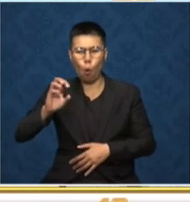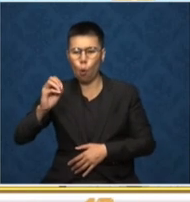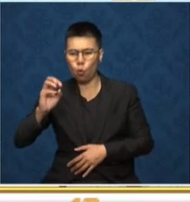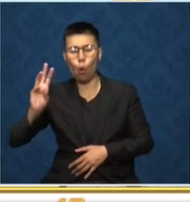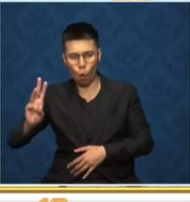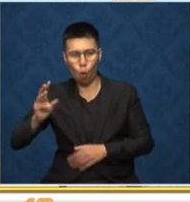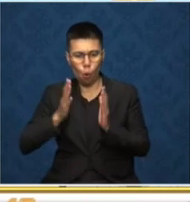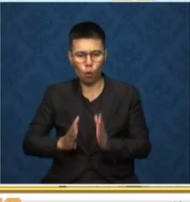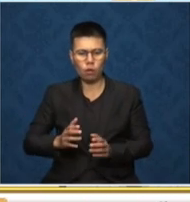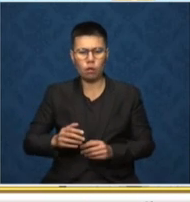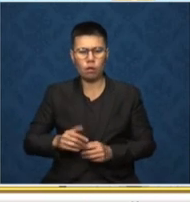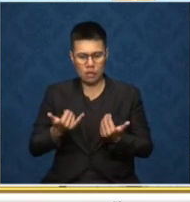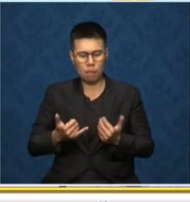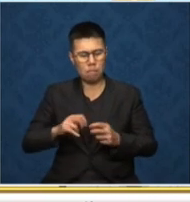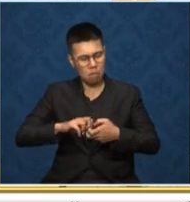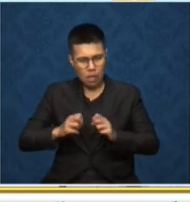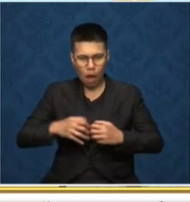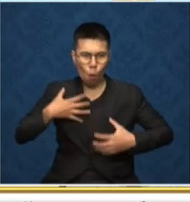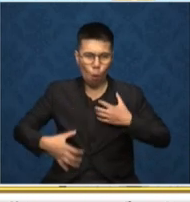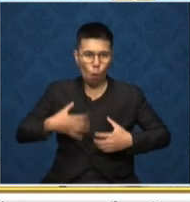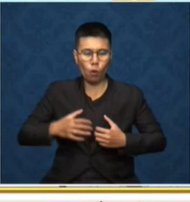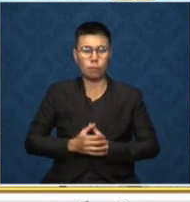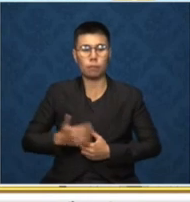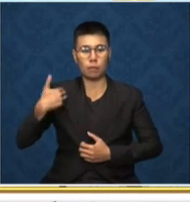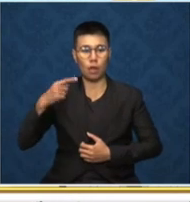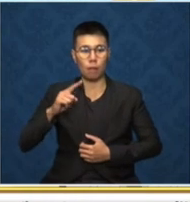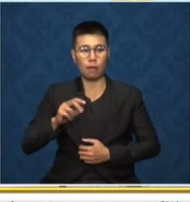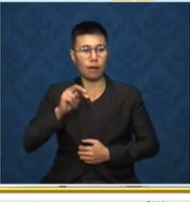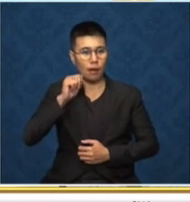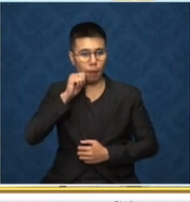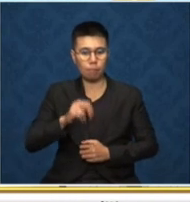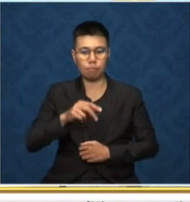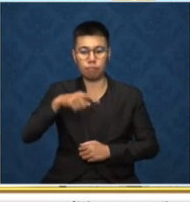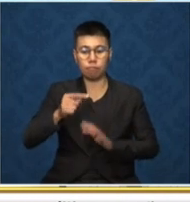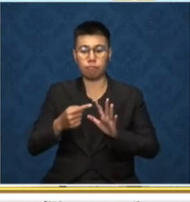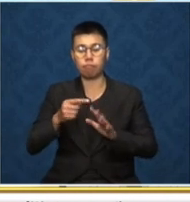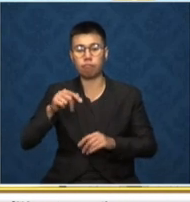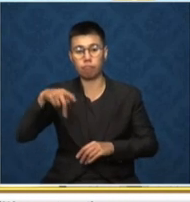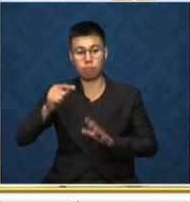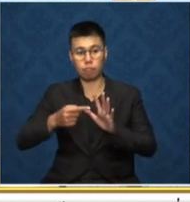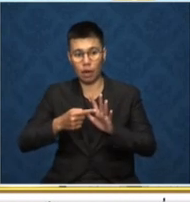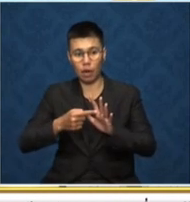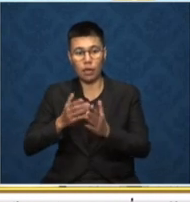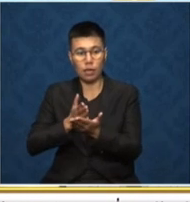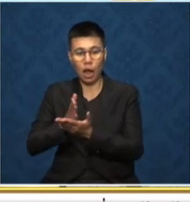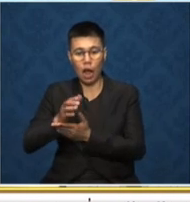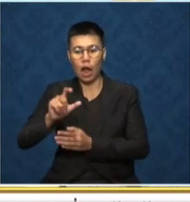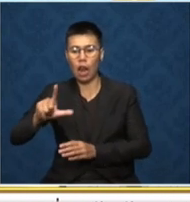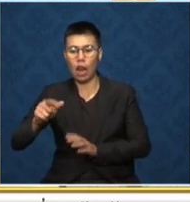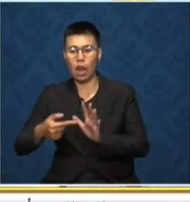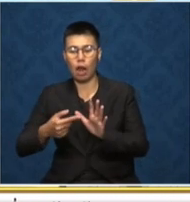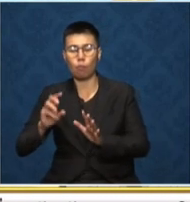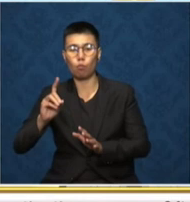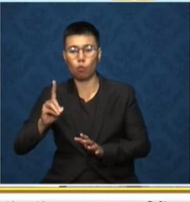ทั้งที่ในพื้นที่ดังกล่าวเนี่ยมีสำนักงานประปาส่วนภูมิภาคสาขาย่อยอำเภอลำดวนครับปรากฏว่าน้ำ